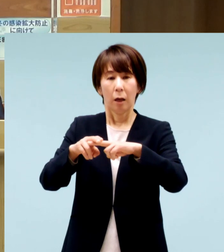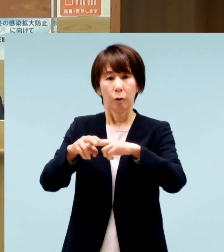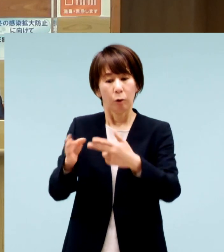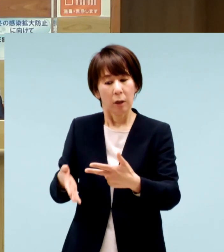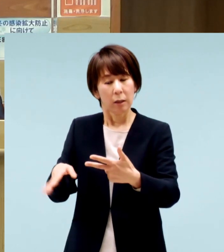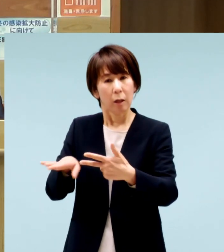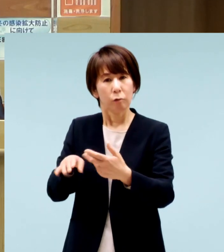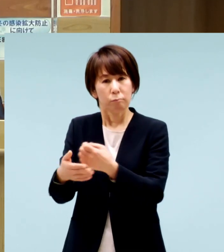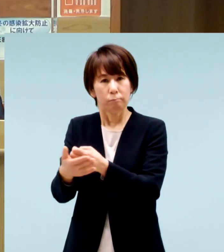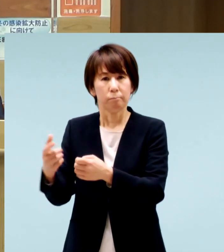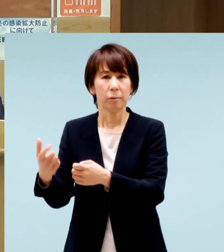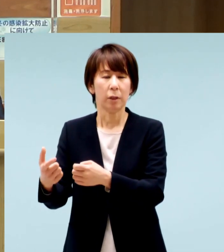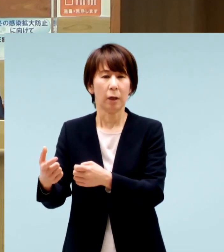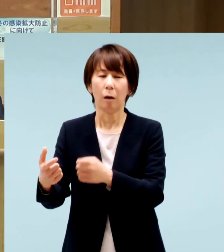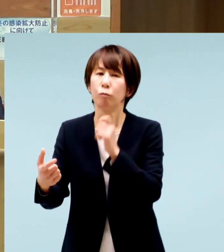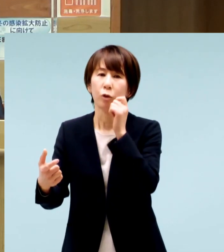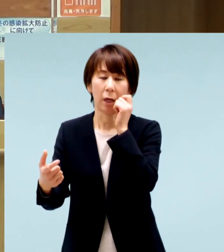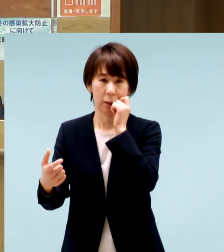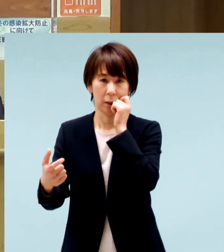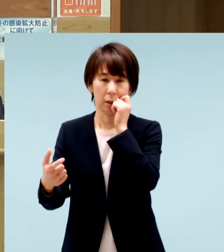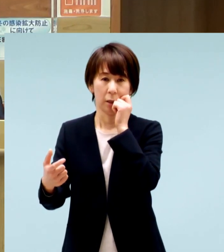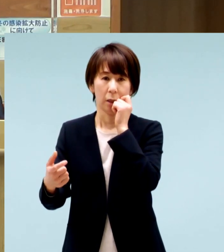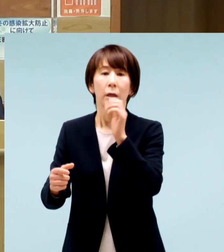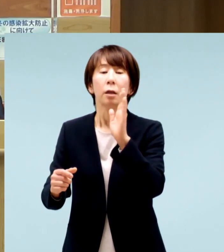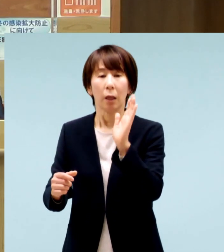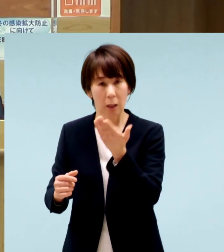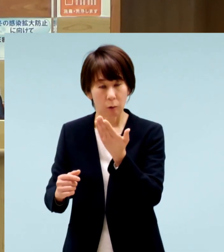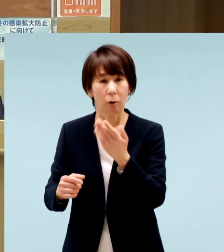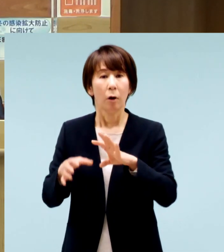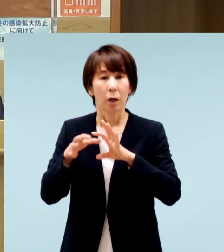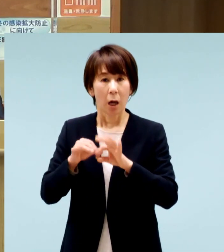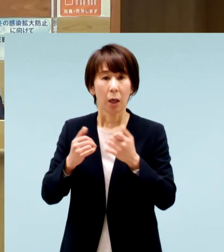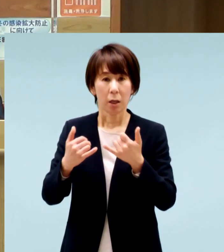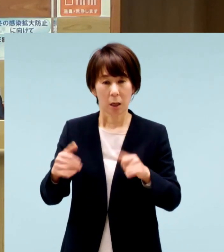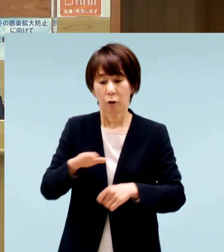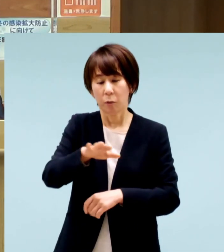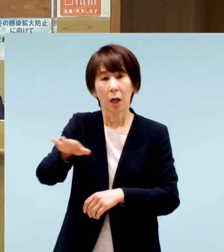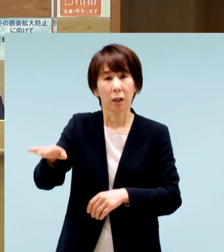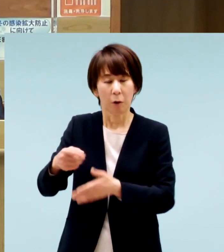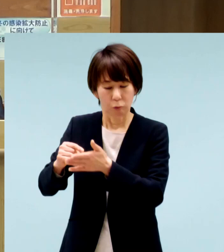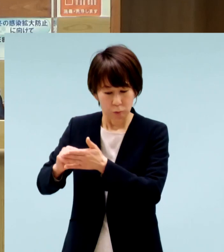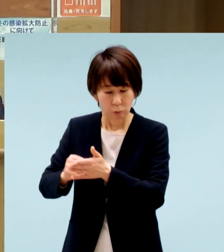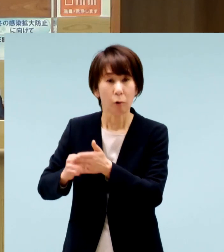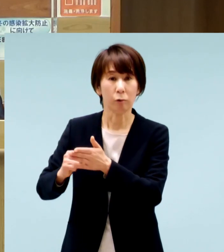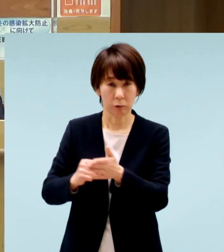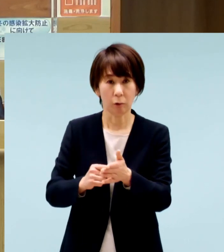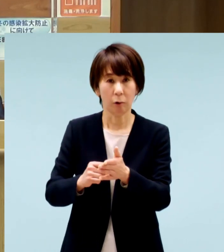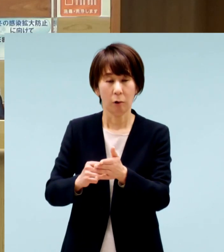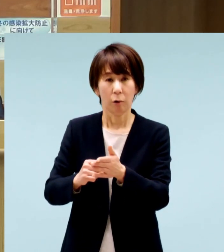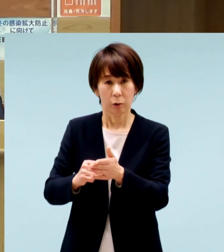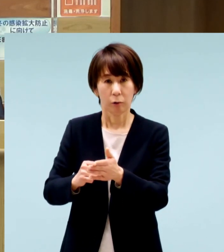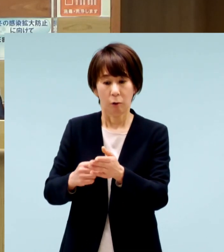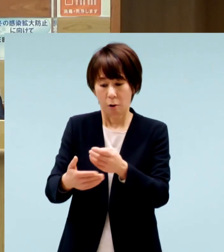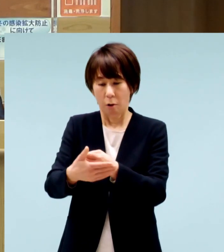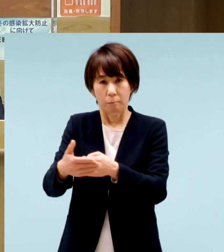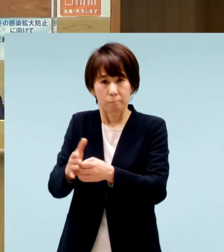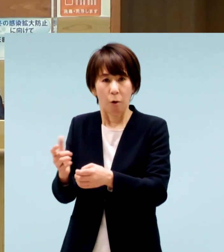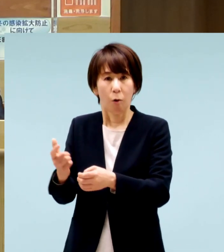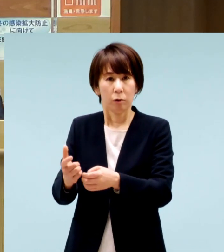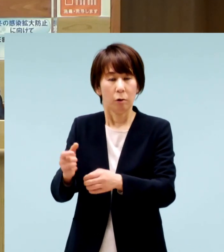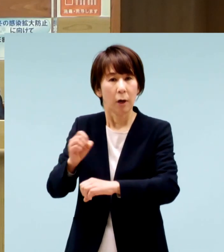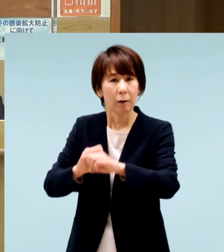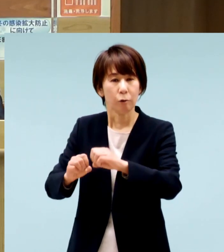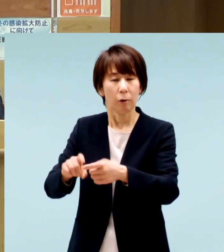いという状況もございますので、そういった関係者の皆さんの、努力、適切な保存活動はもちろんですけ